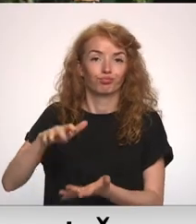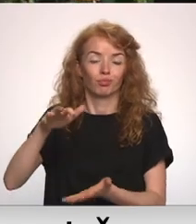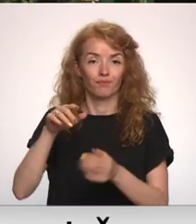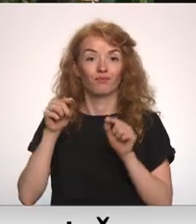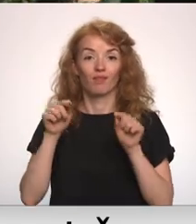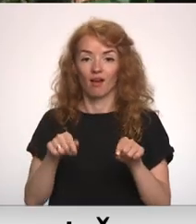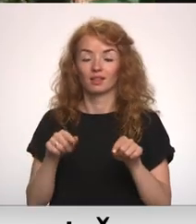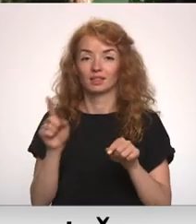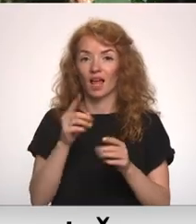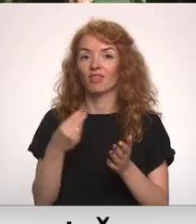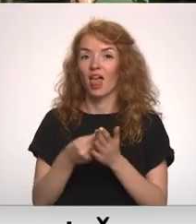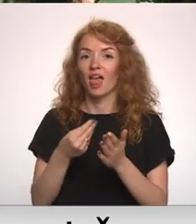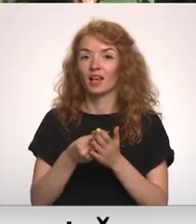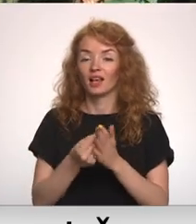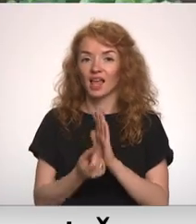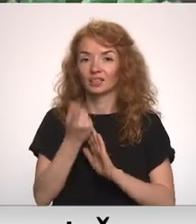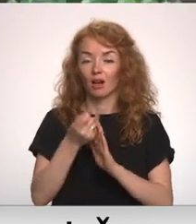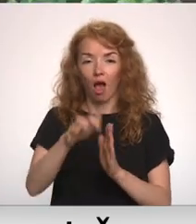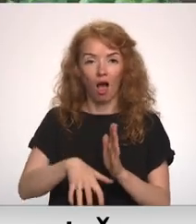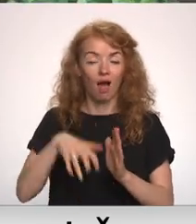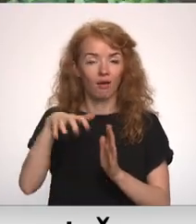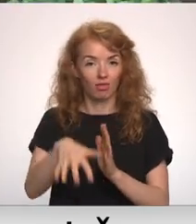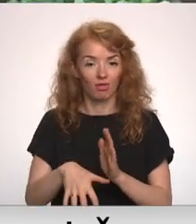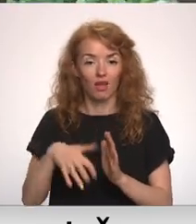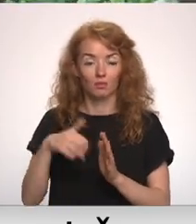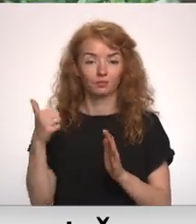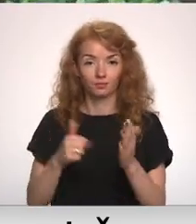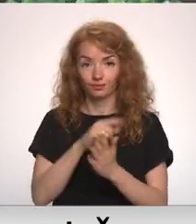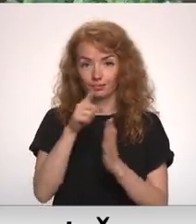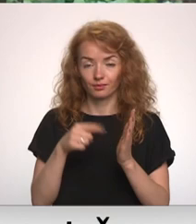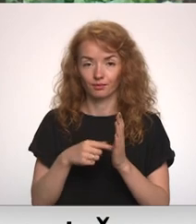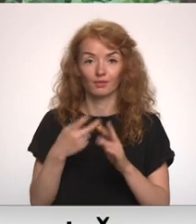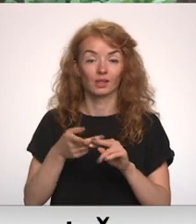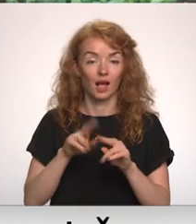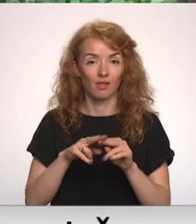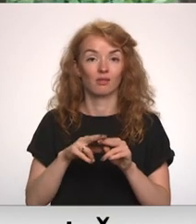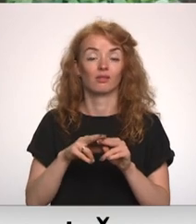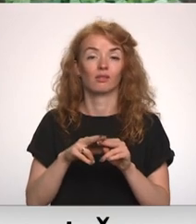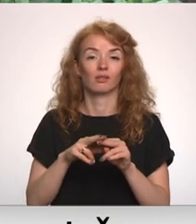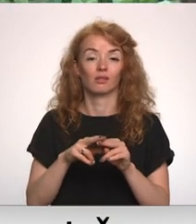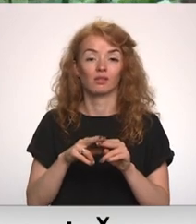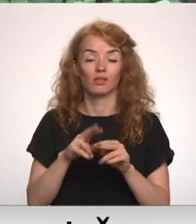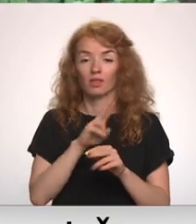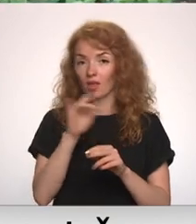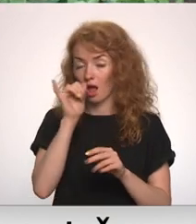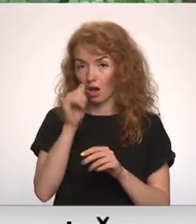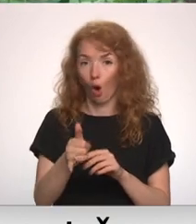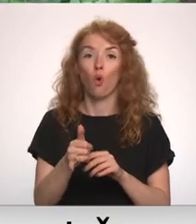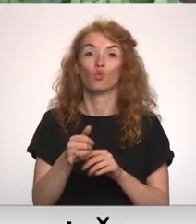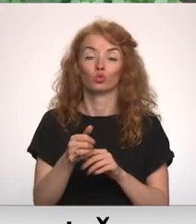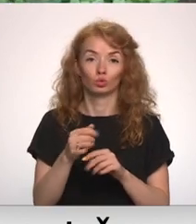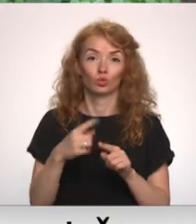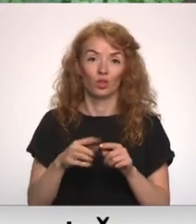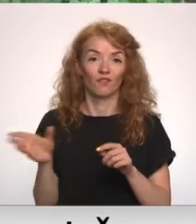atkal derīgi izrakteņi. Bet tas... dabas parka teritorijas atvainojos neļaus nekādas dzīvojas. Jā, tieši tā viņa neļaus un labi vien ir, jo